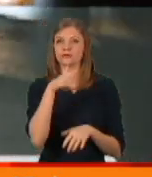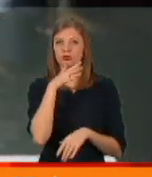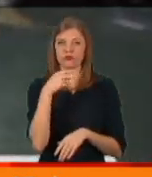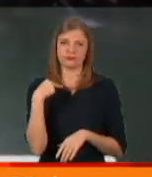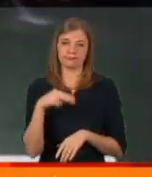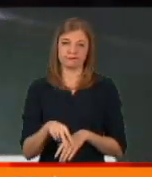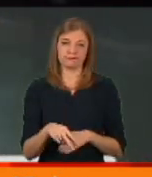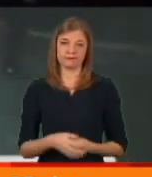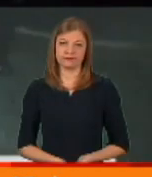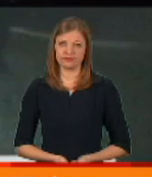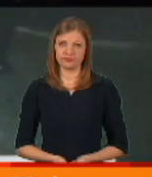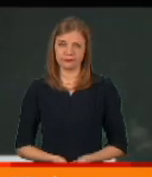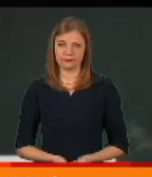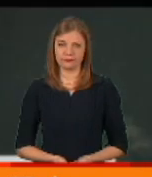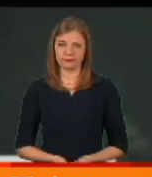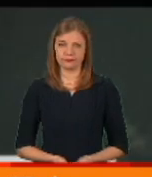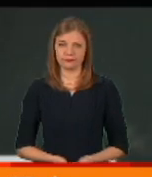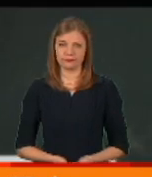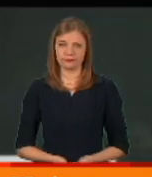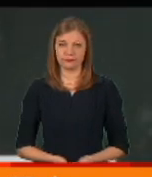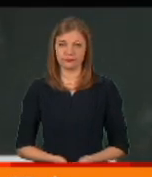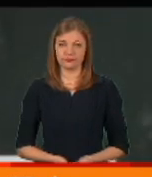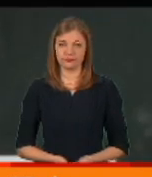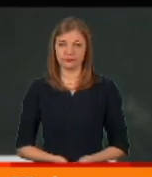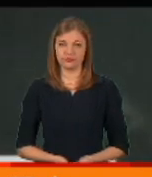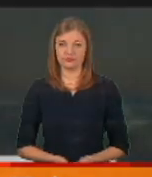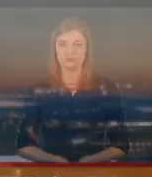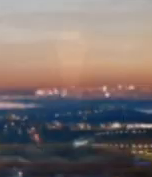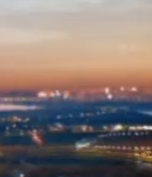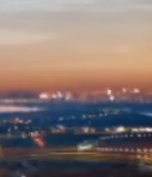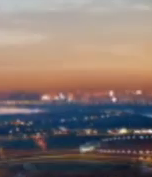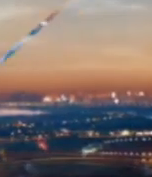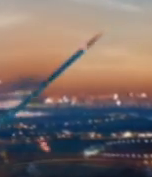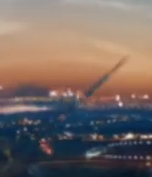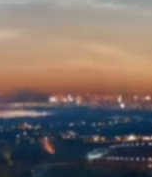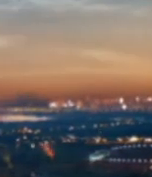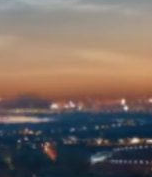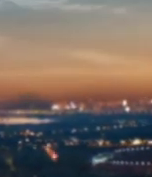років позбавлення волі. Луїза Єрьомина, Богдан Іванов, програма «Вікна», СТБ.